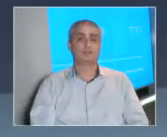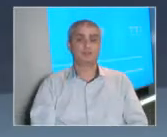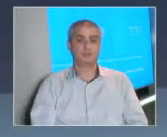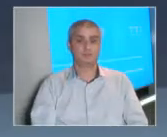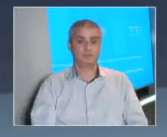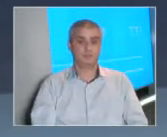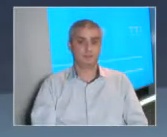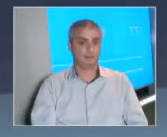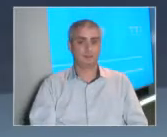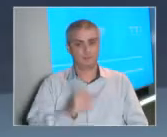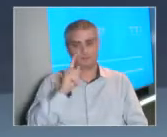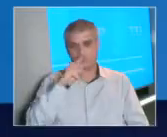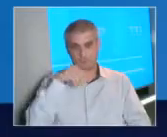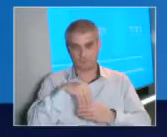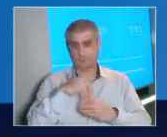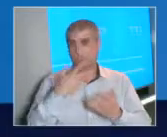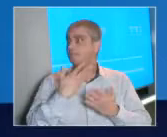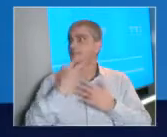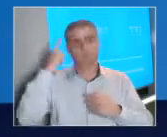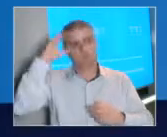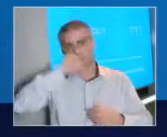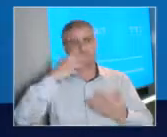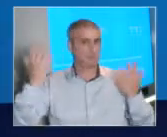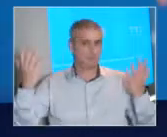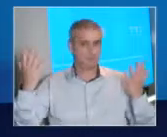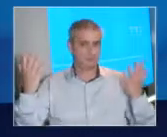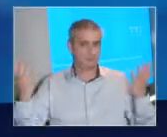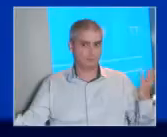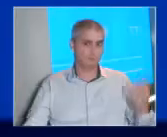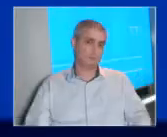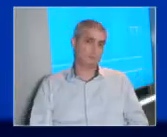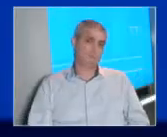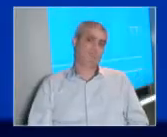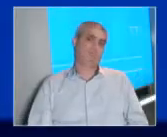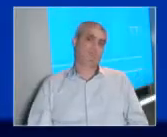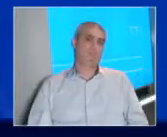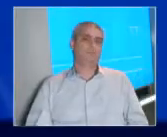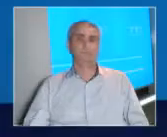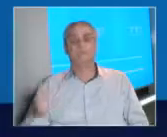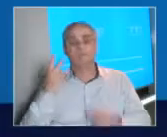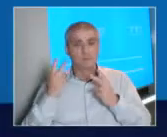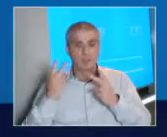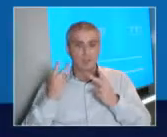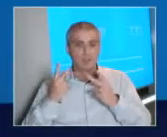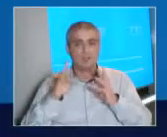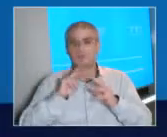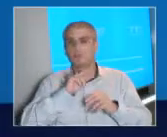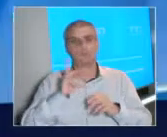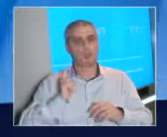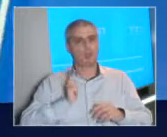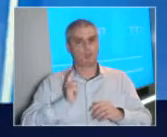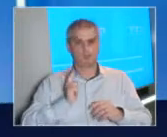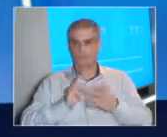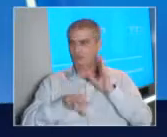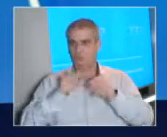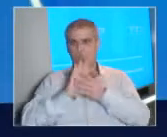ב-2015, הם בוחרים במיון, הם לא מצביעים על זה. באנו הרי עם אג'ן, אפשר להתווכח עליה. המצב עוד לא גרוע מספיק. לא יודע, אני אומר, בעיקר העיסוק הכל כך פרסונלי,